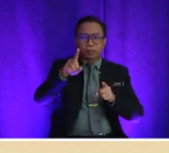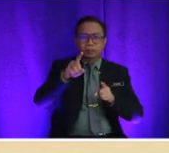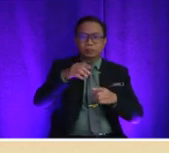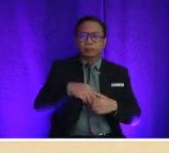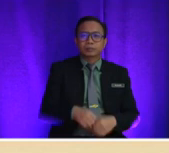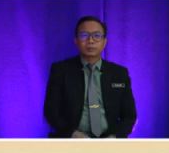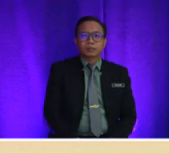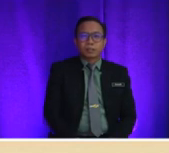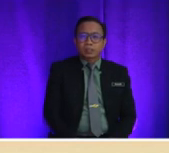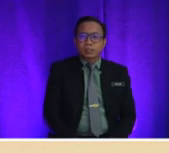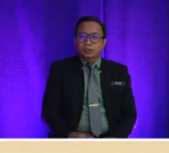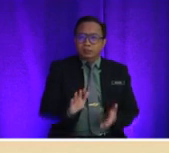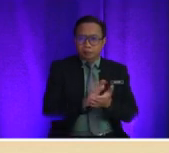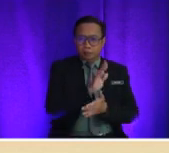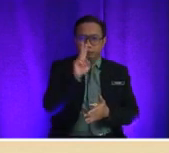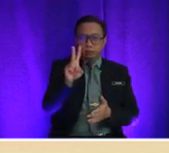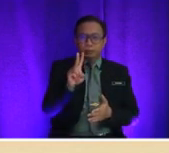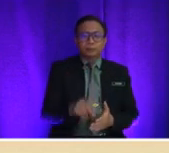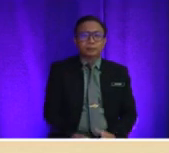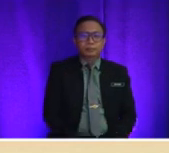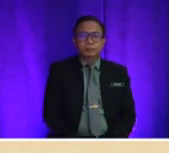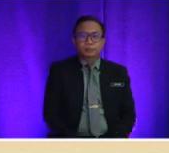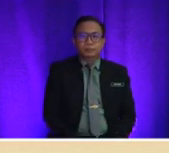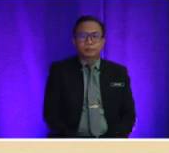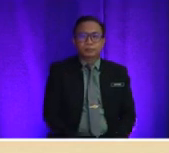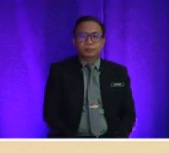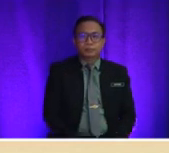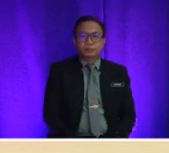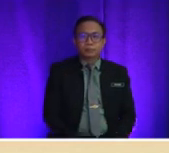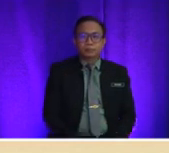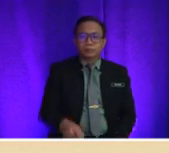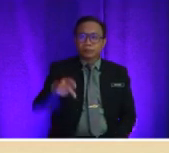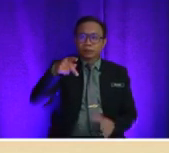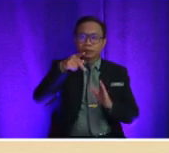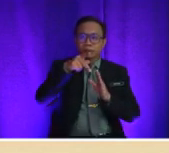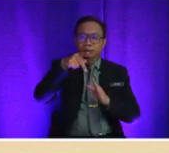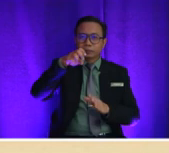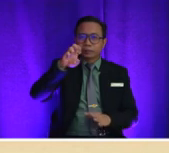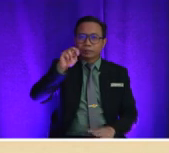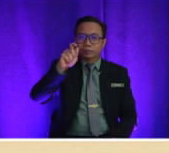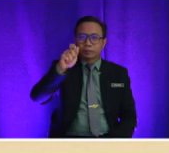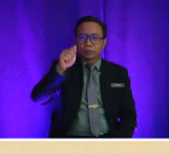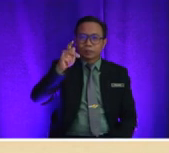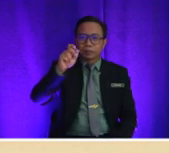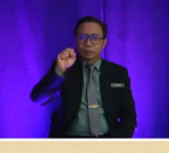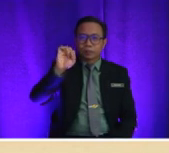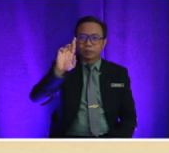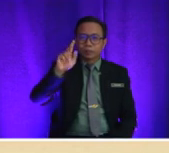Oke kertas 2 adalah menyebabkan pencak silat kompetensi yang ini adalah mengikuti